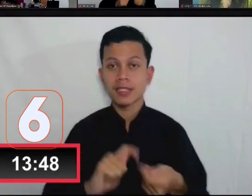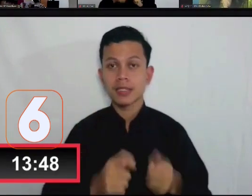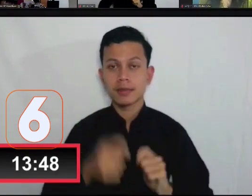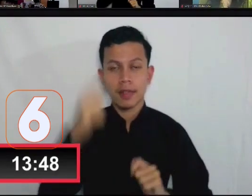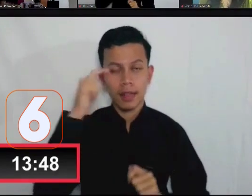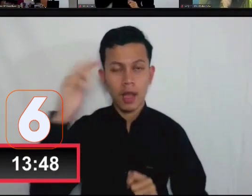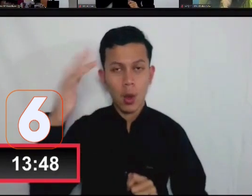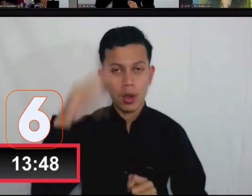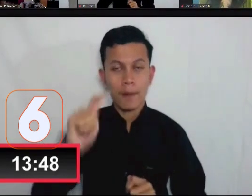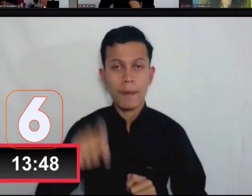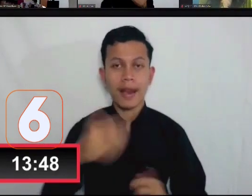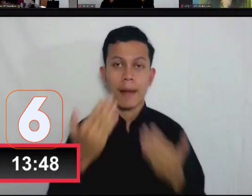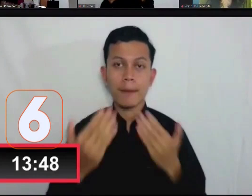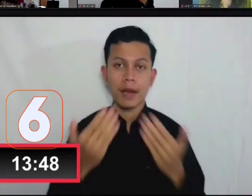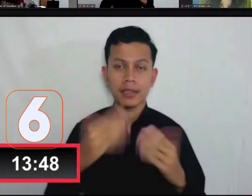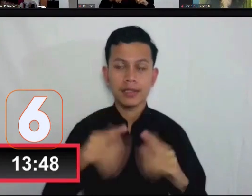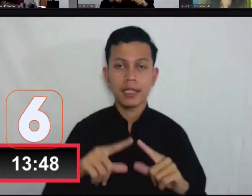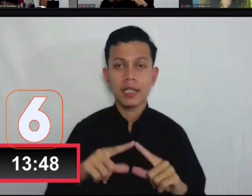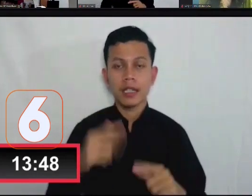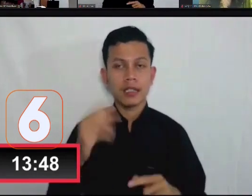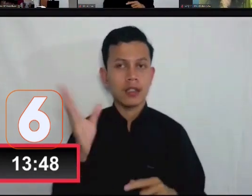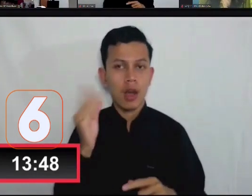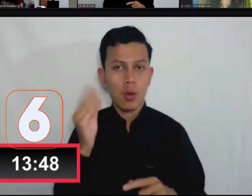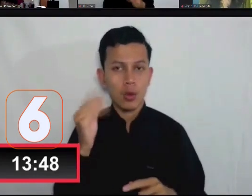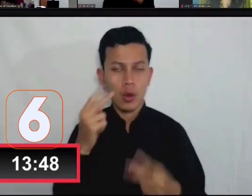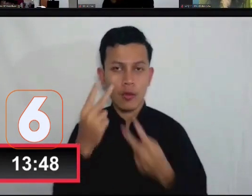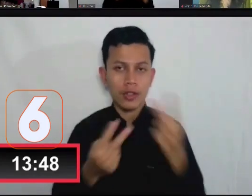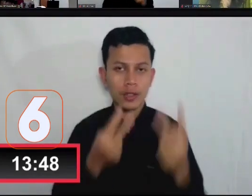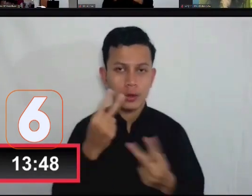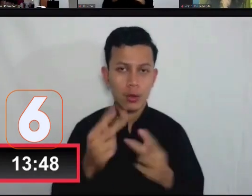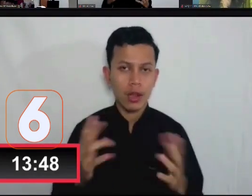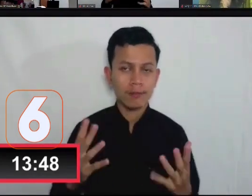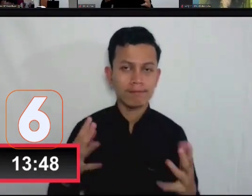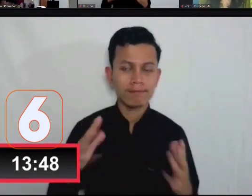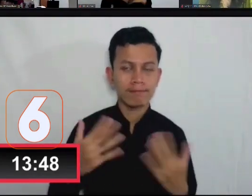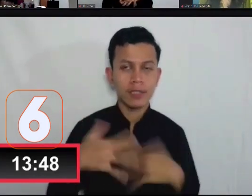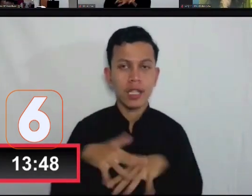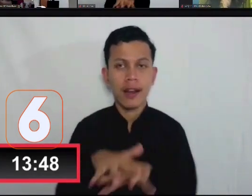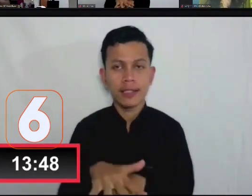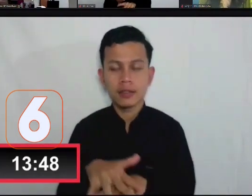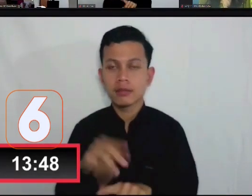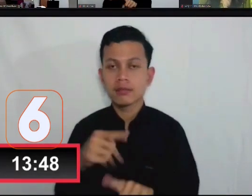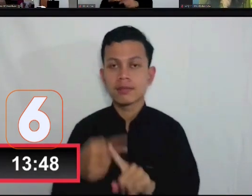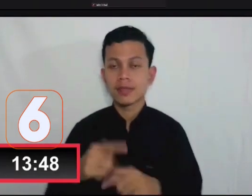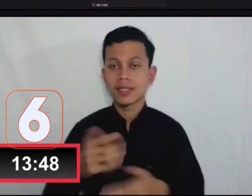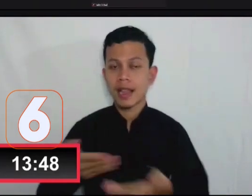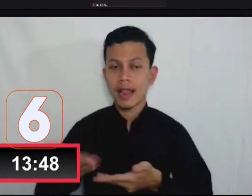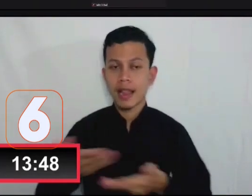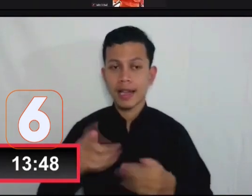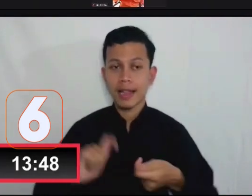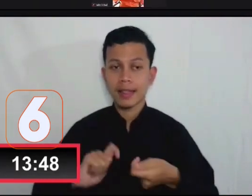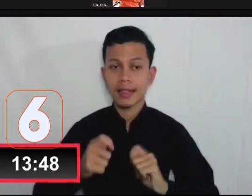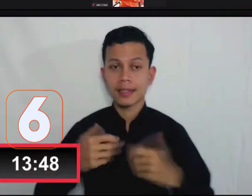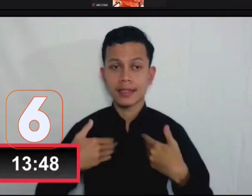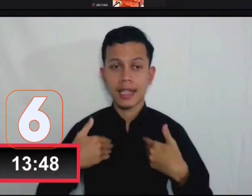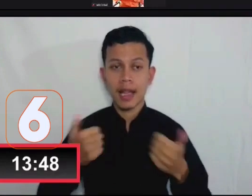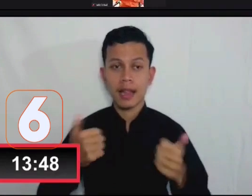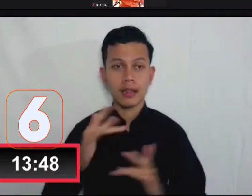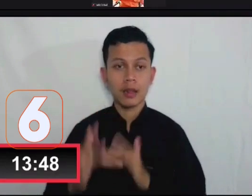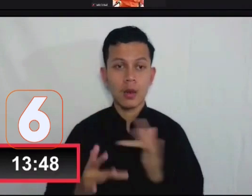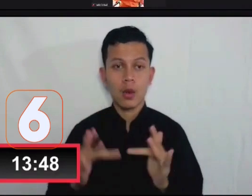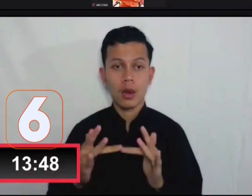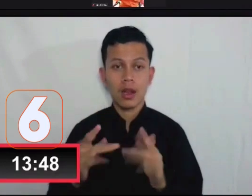aplikasi elektronik audio visual integrated system atau avice pelayanan tes kesehatan jasmani dan rohani secara online melalui